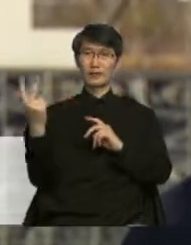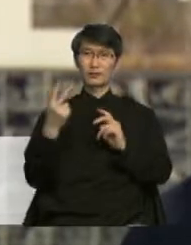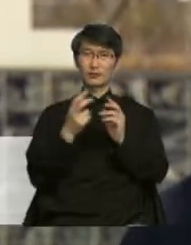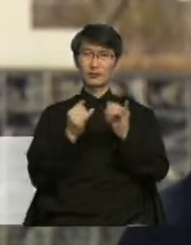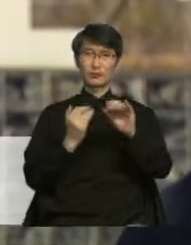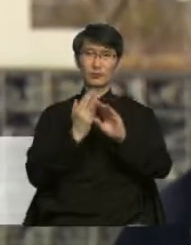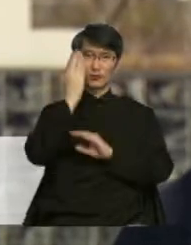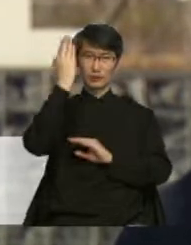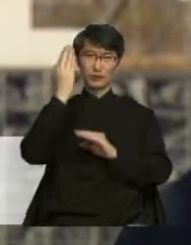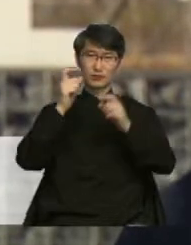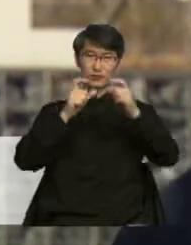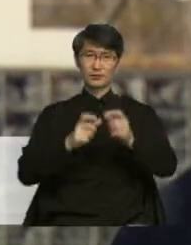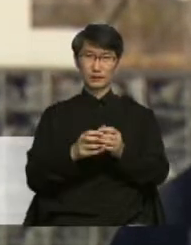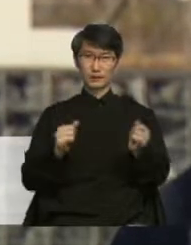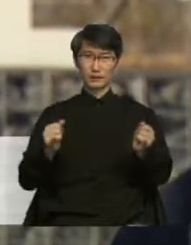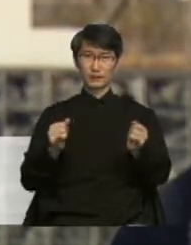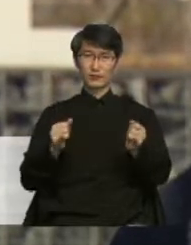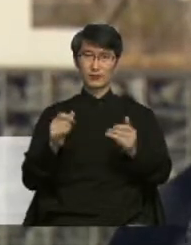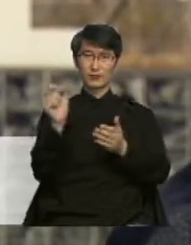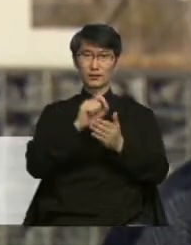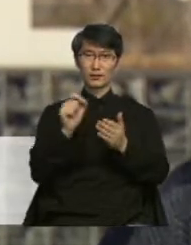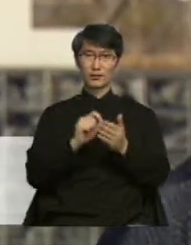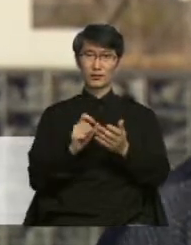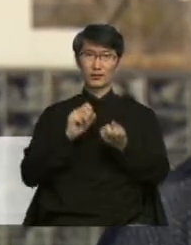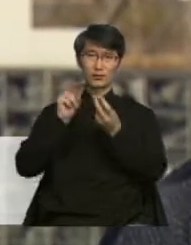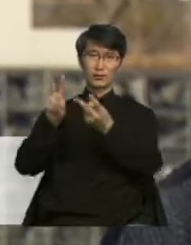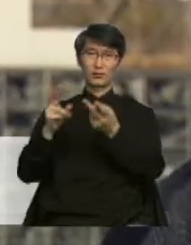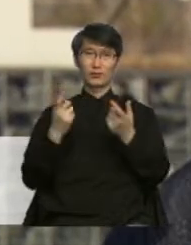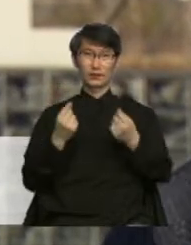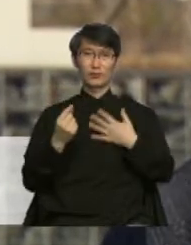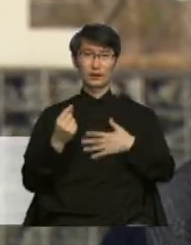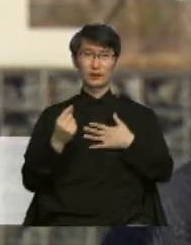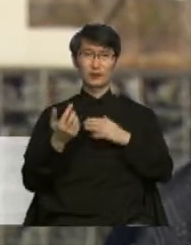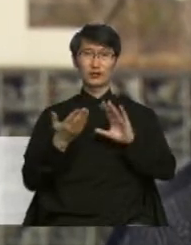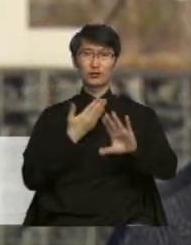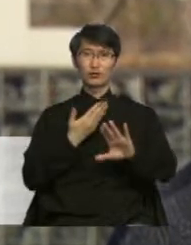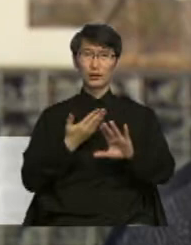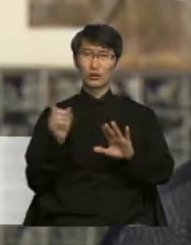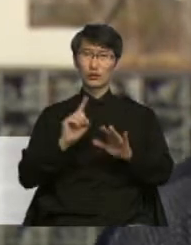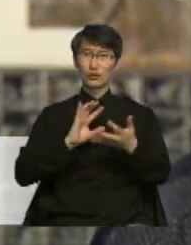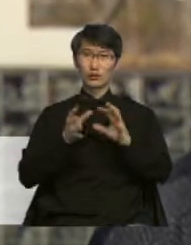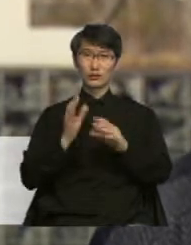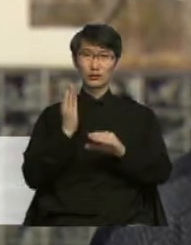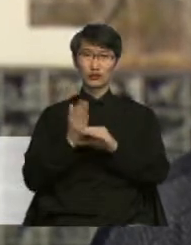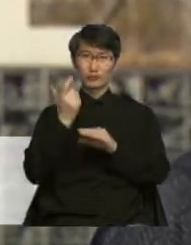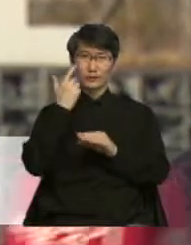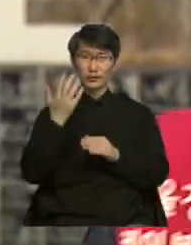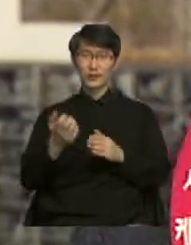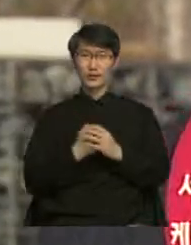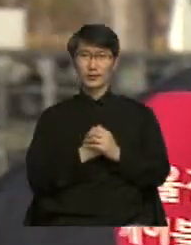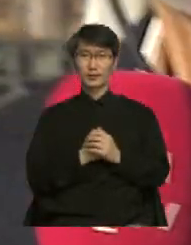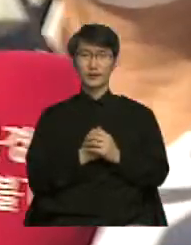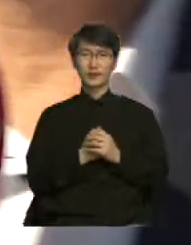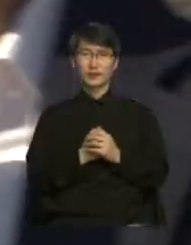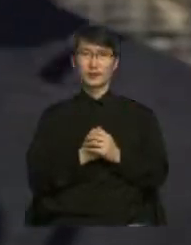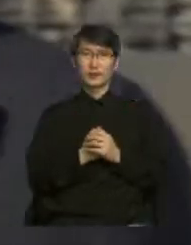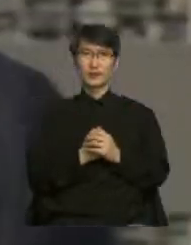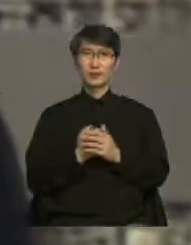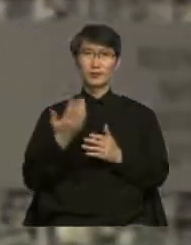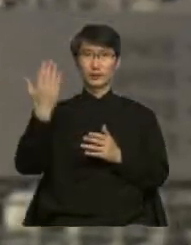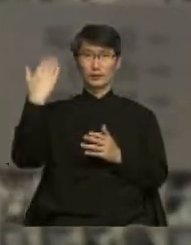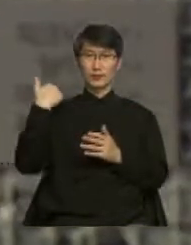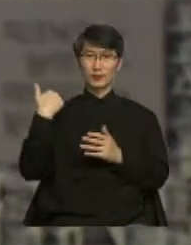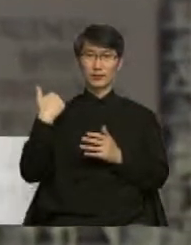17,000여 명이 넘는 그 주민들의 서명지를 전달한 것으로 알고 있는데, 그 그렇죠. 이후에 어떻게 좀 논의가 좀 진전이 되고 있는지요? 예,